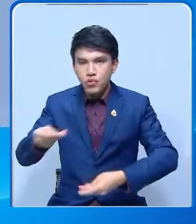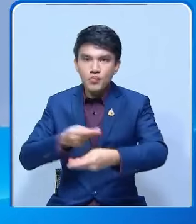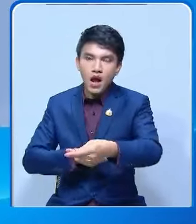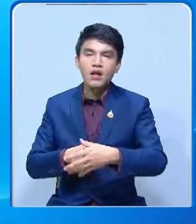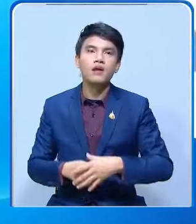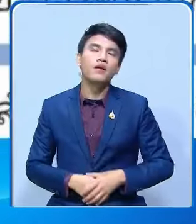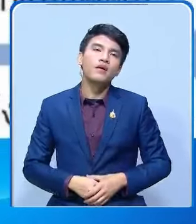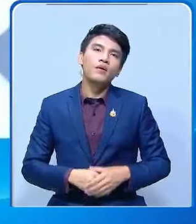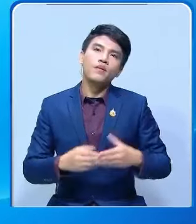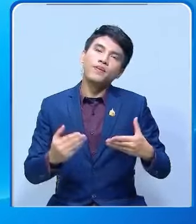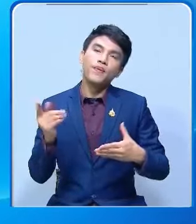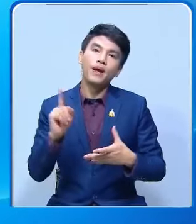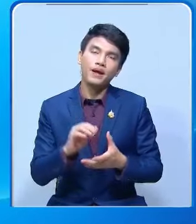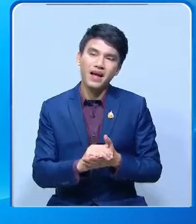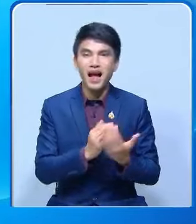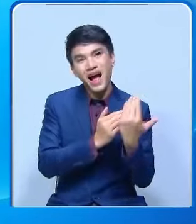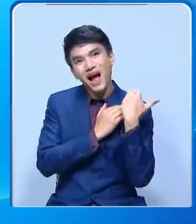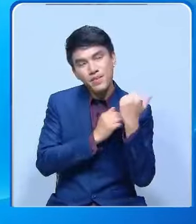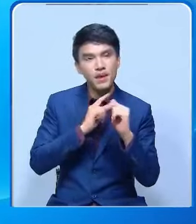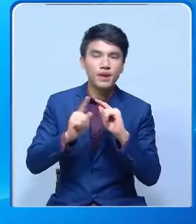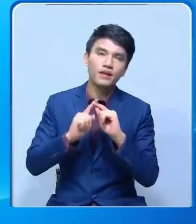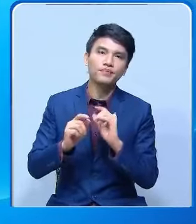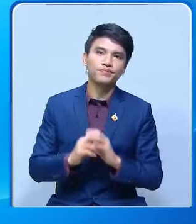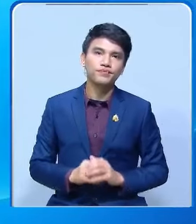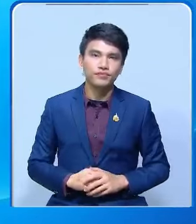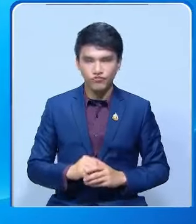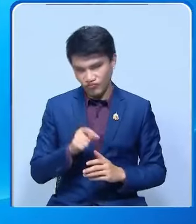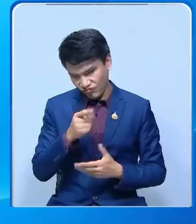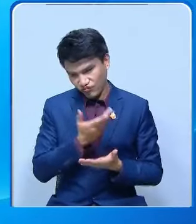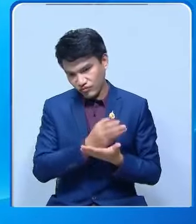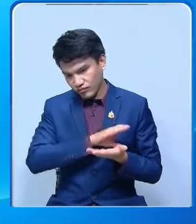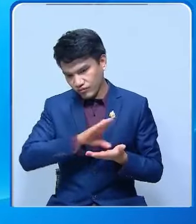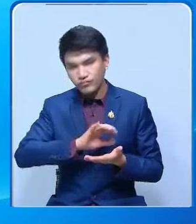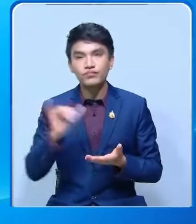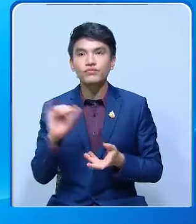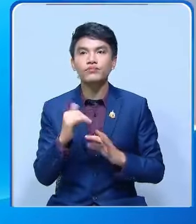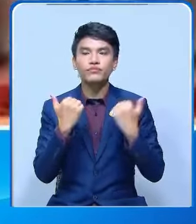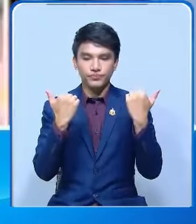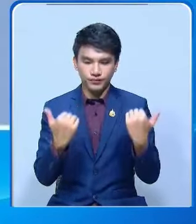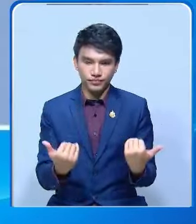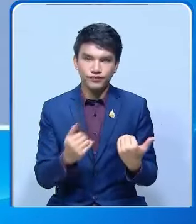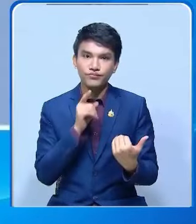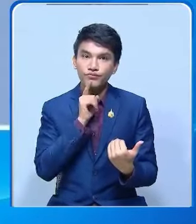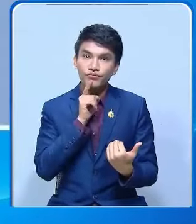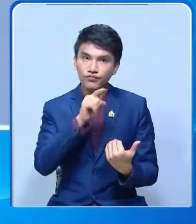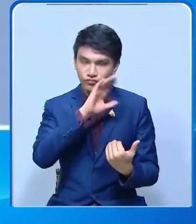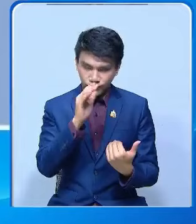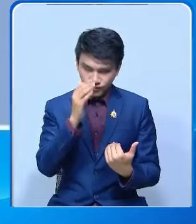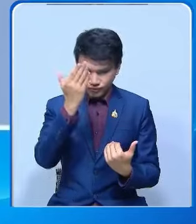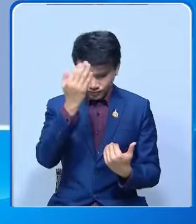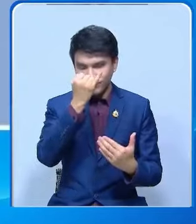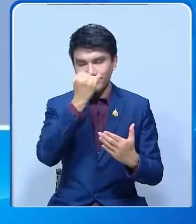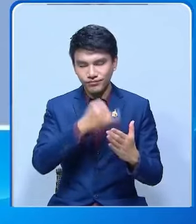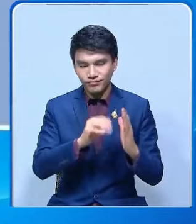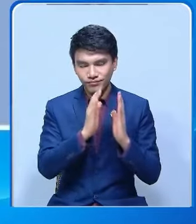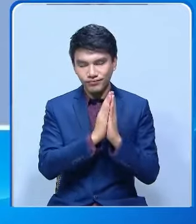่ แบบคลิปแบบอาบน้ำโชว์อะไรแบบนี้เดี๋ยวฉันปล่อยนะทำไมโอนเงินมา ซึ่งในมุมนึงก็ต้องการดอกจันนะว่ามันก็ผิดตรงที่